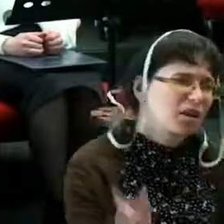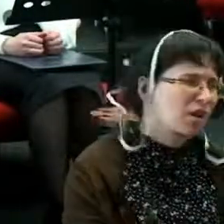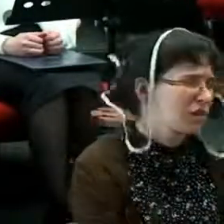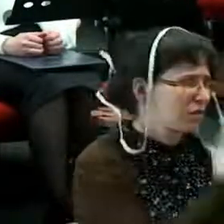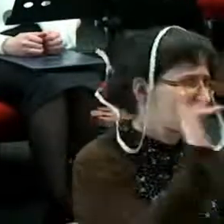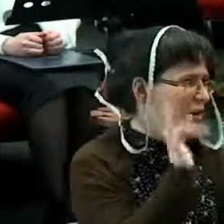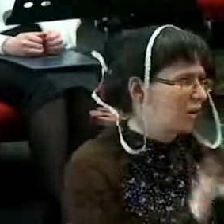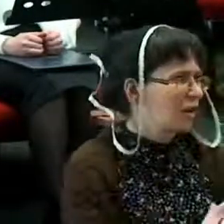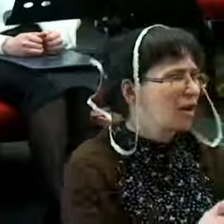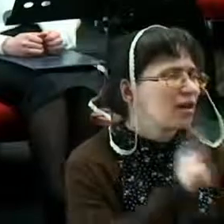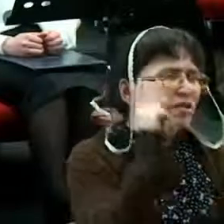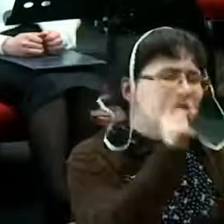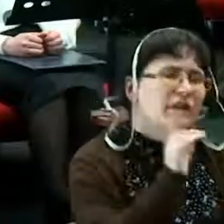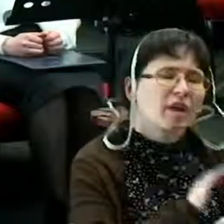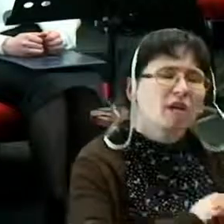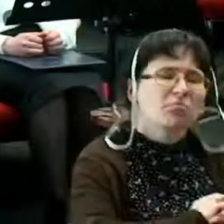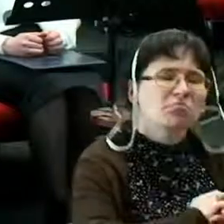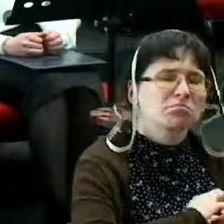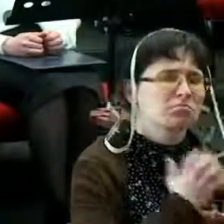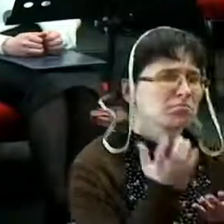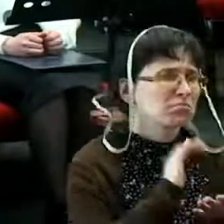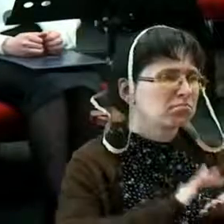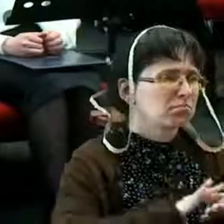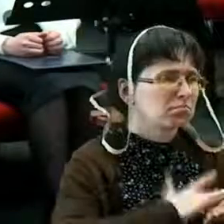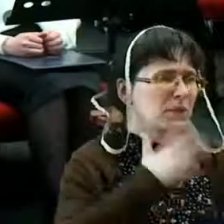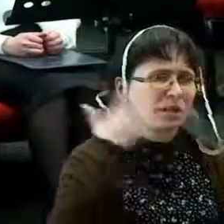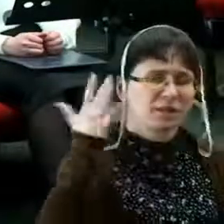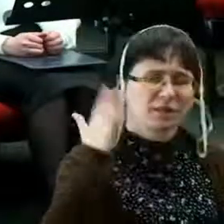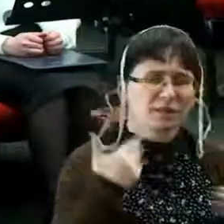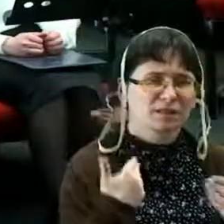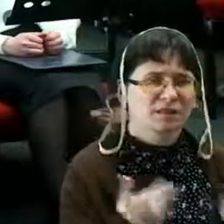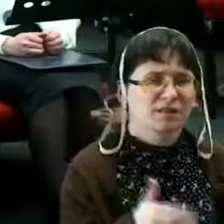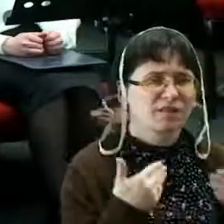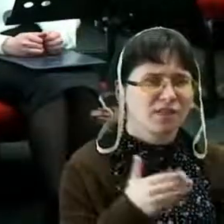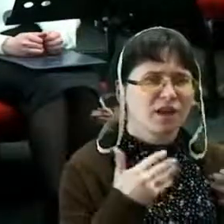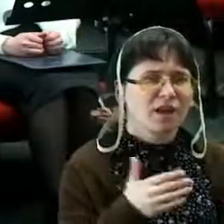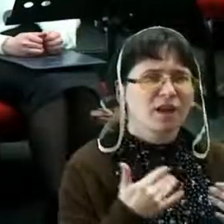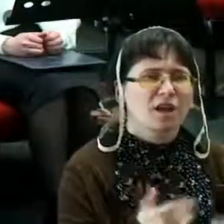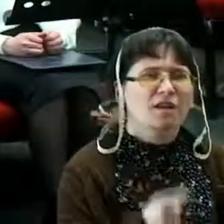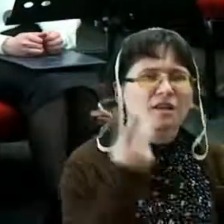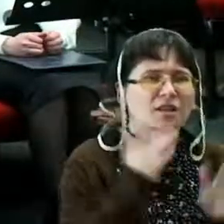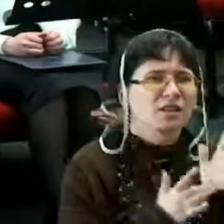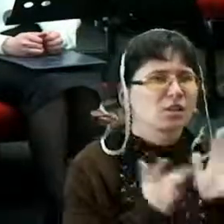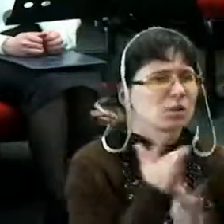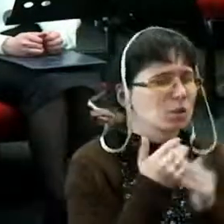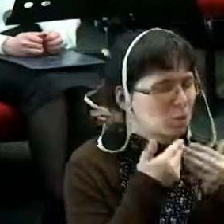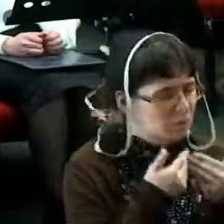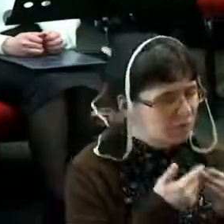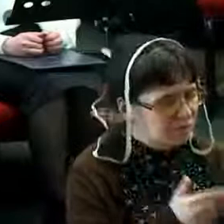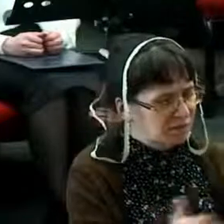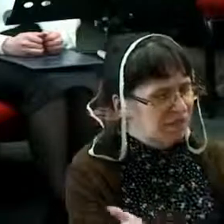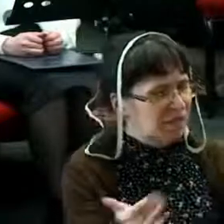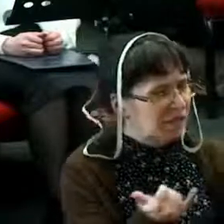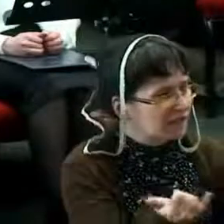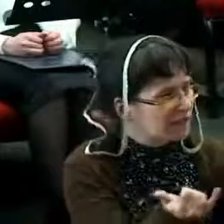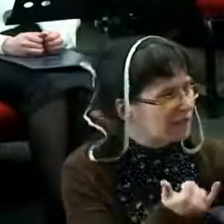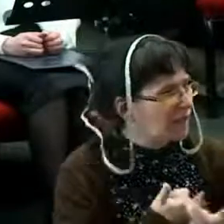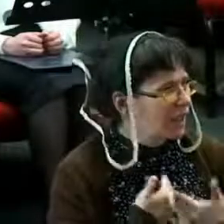там брами, що сяють здаля, відкриті Христом Він мені